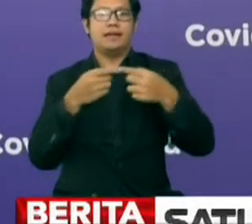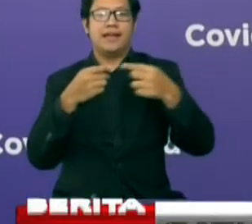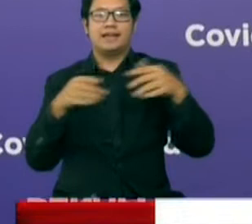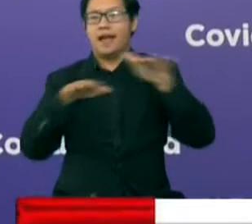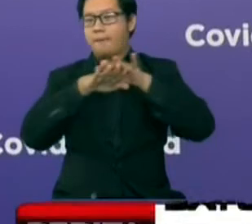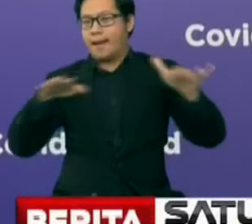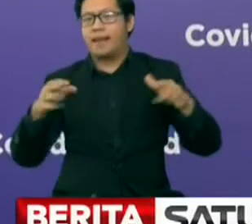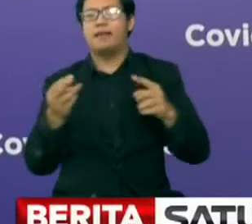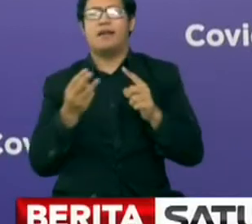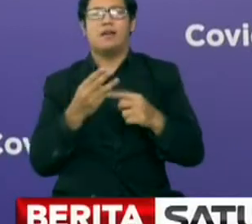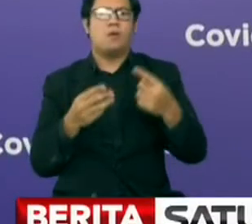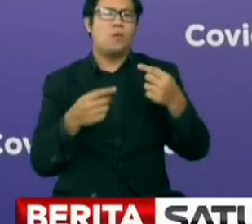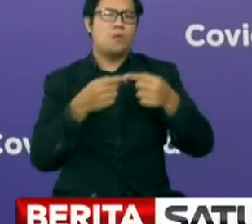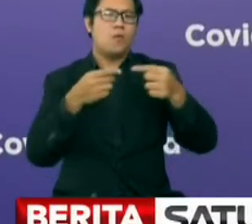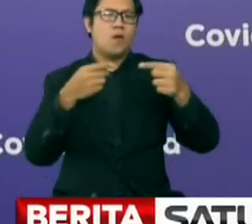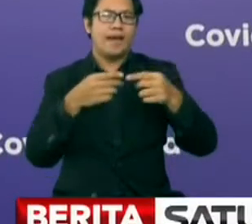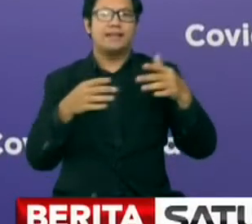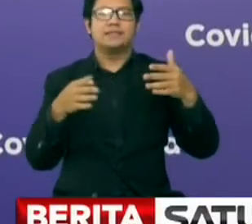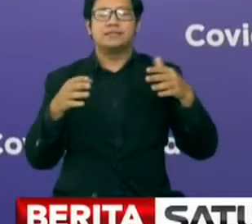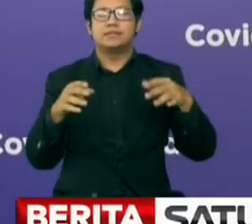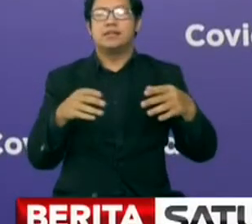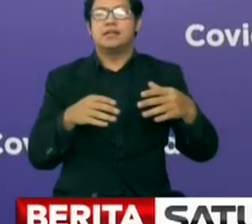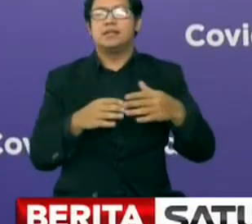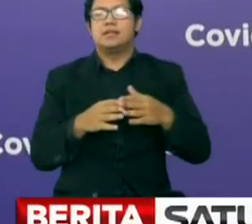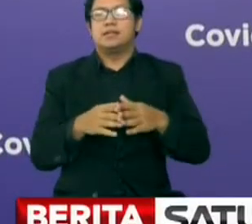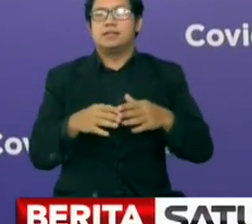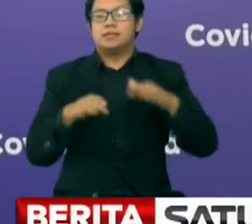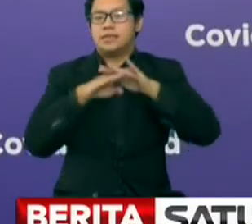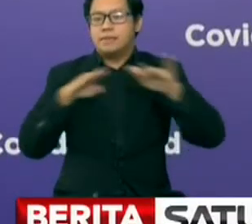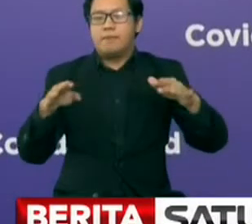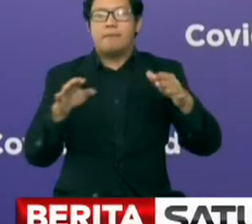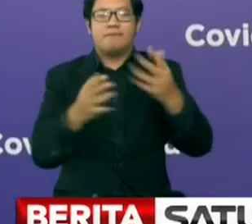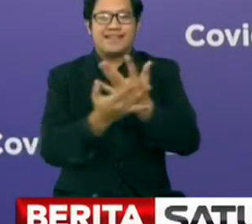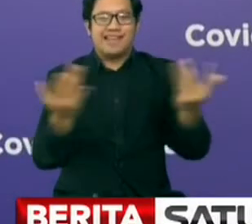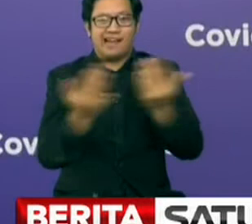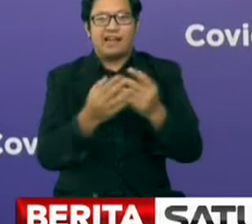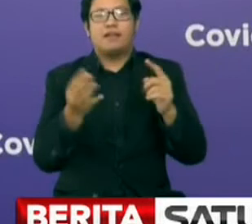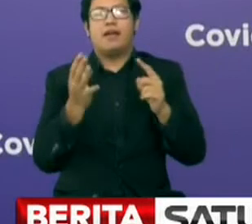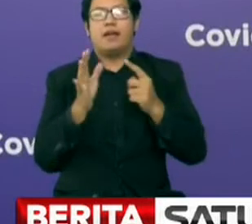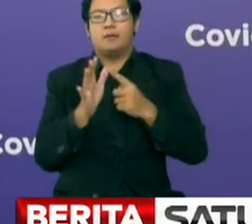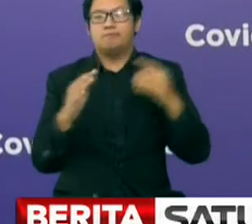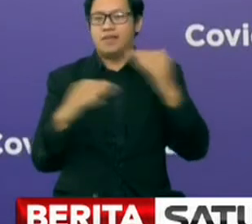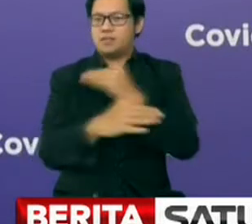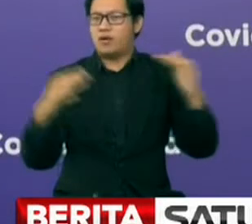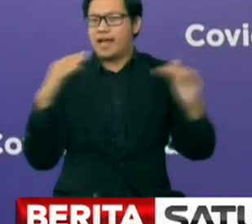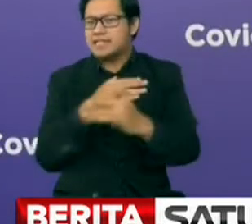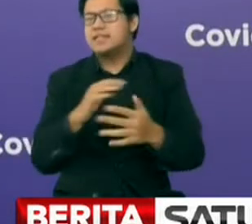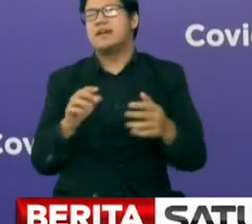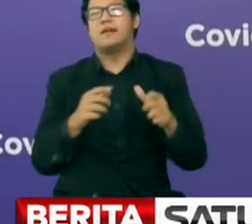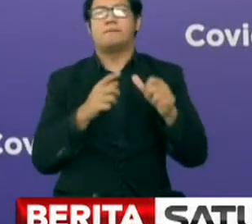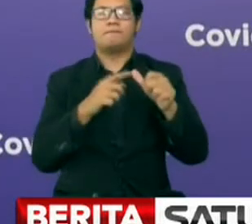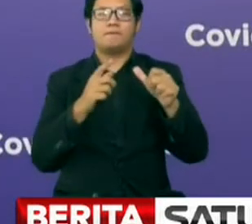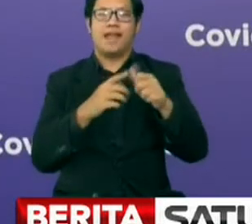dengan keamanan yang terkait dengan ketertiban masyarakat yang terkait dengan transportasi yang